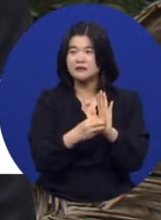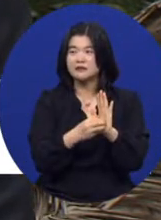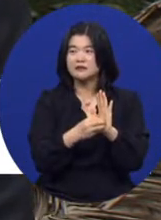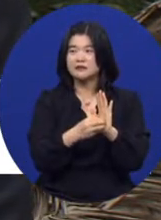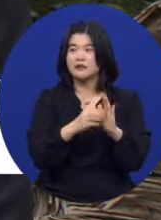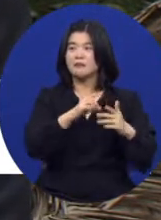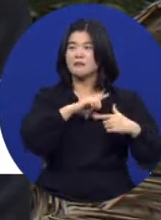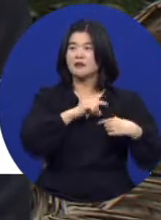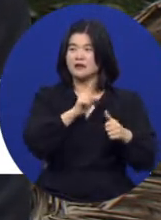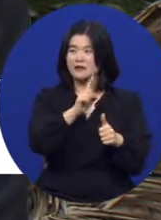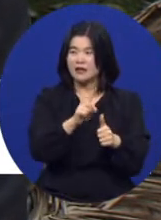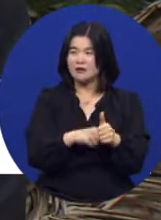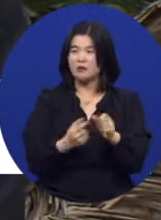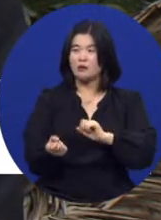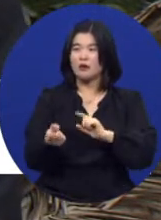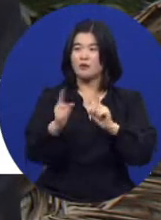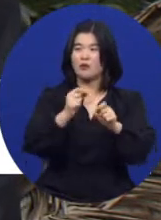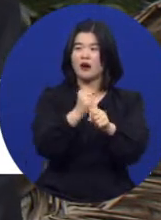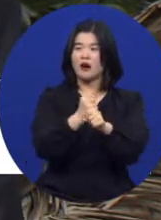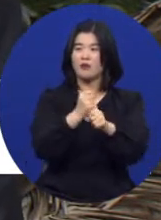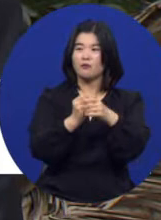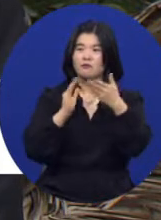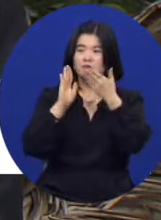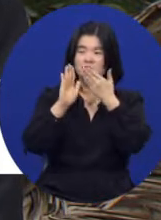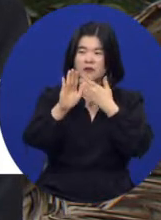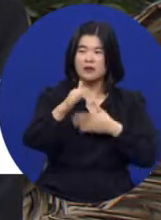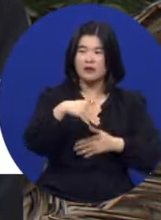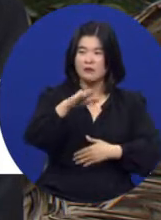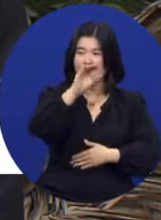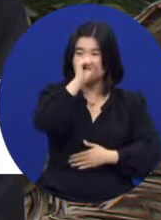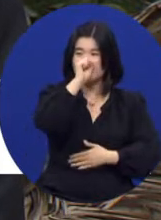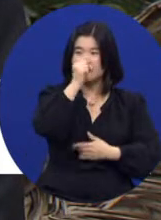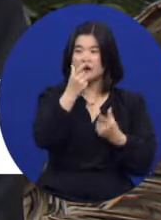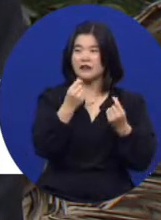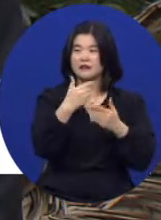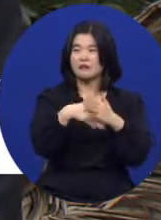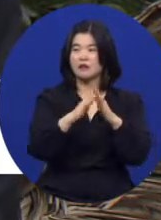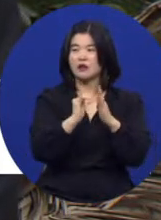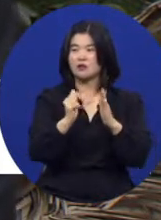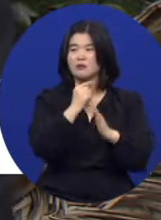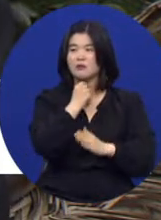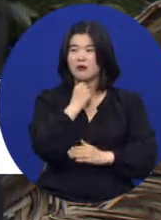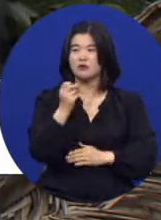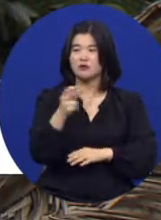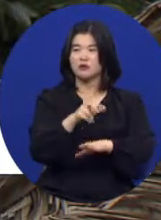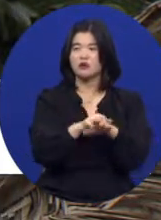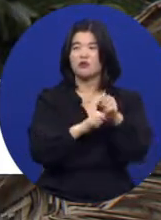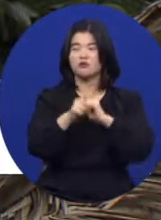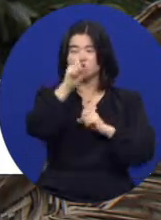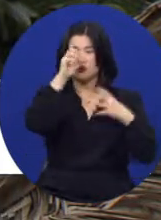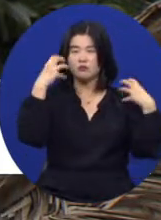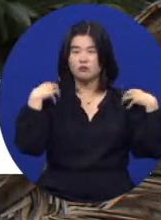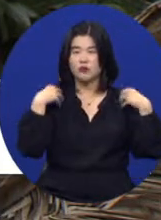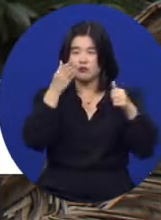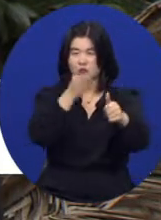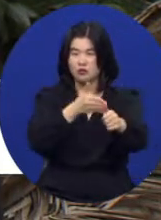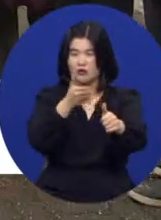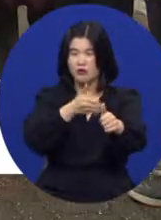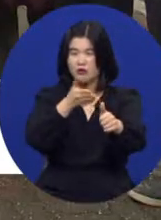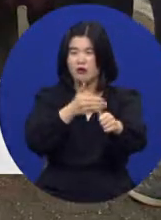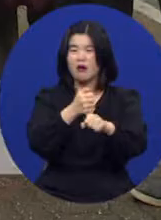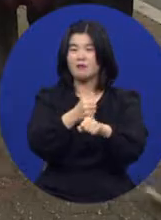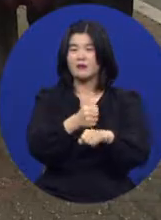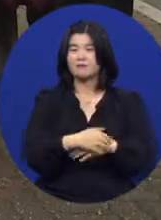이용해서 명예를 자연스럽게 회복해주고 미래로 갔으면 좋겠다는 게 유족들의 바람이고 강력하게 정부에 한번 요청드리는